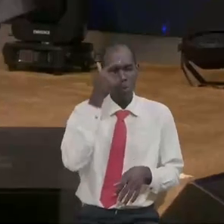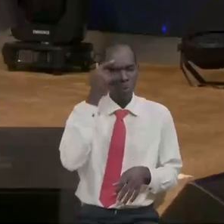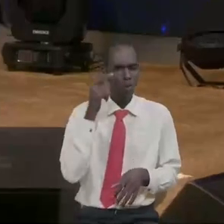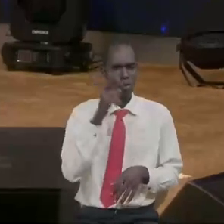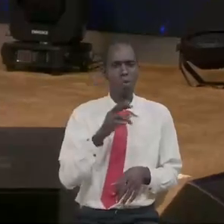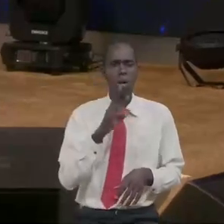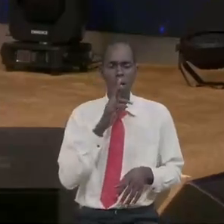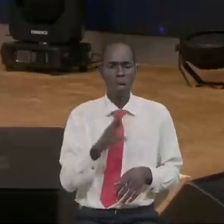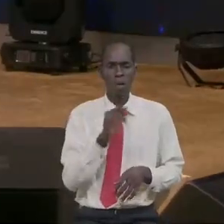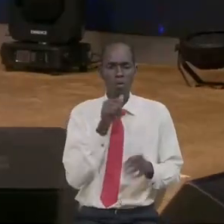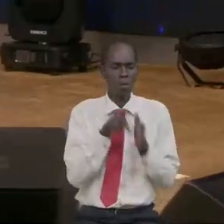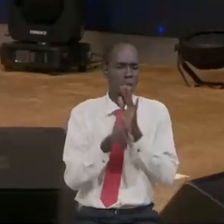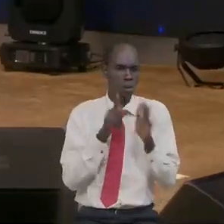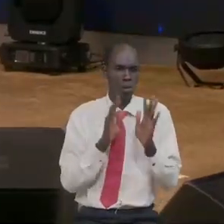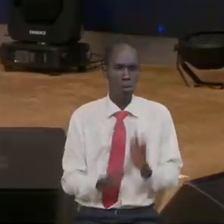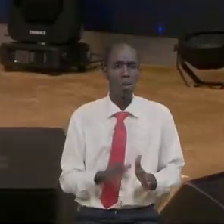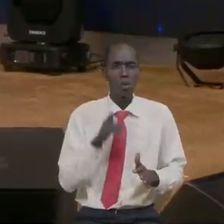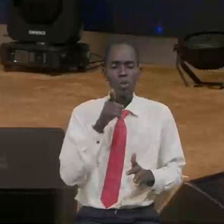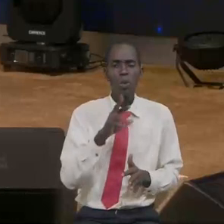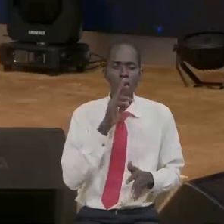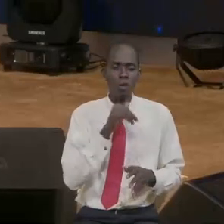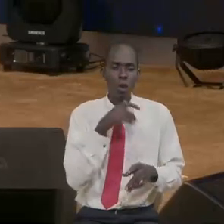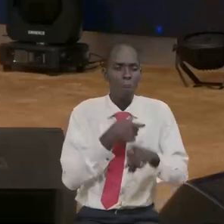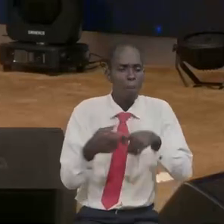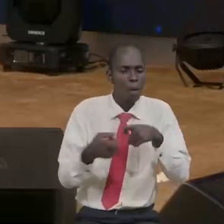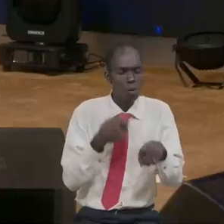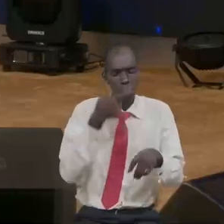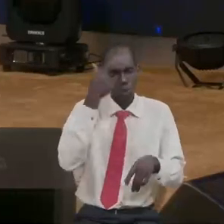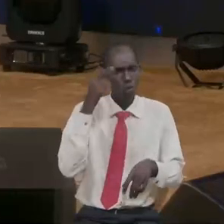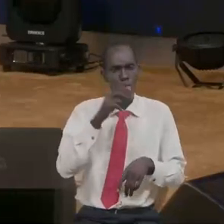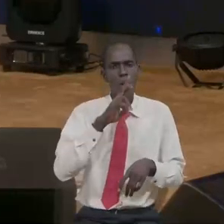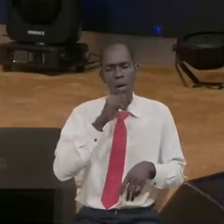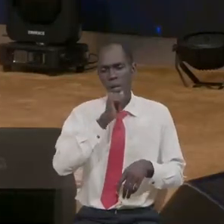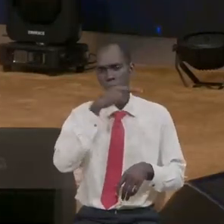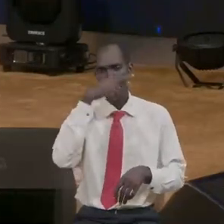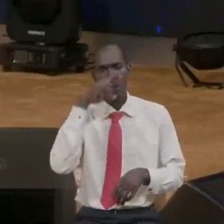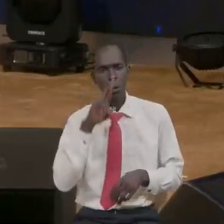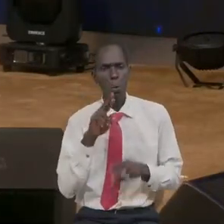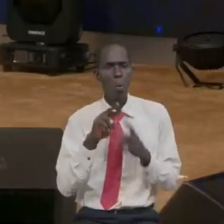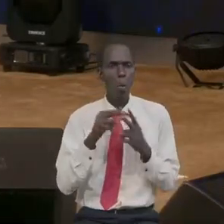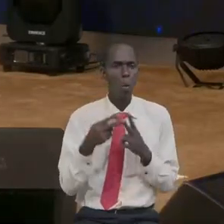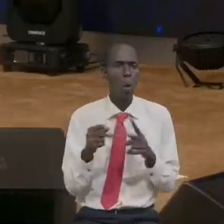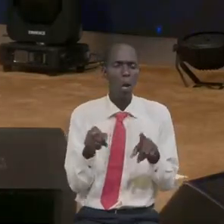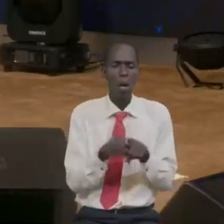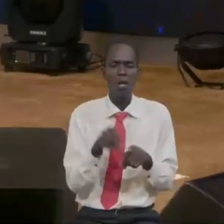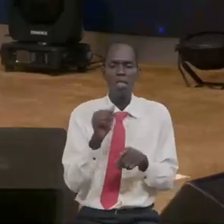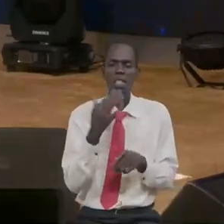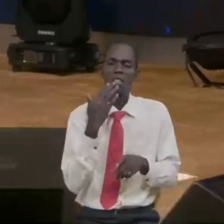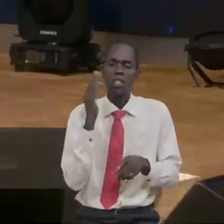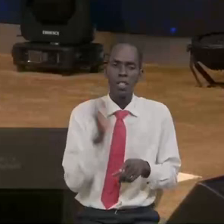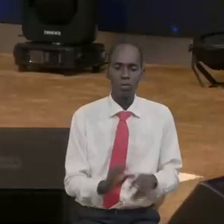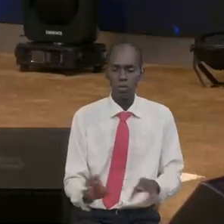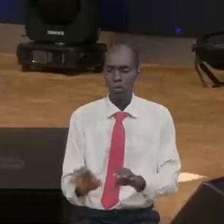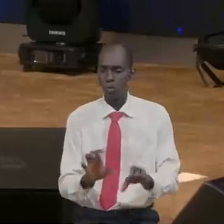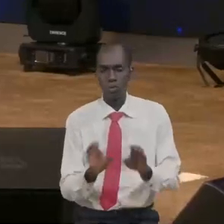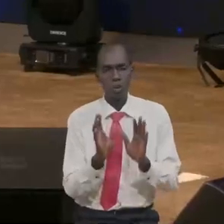ne soit pas là parce que vous êtes meurtrier ou voleur, comme meurtrier ou voleur,